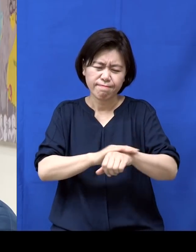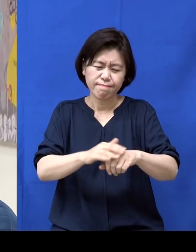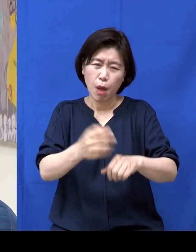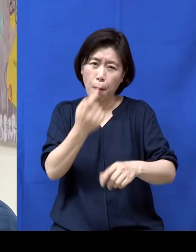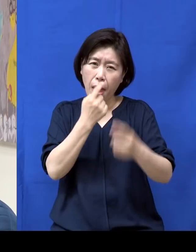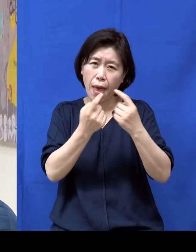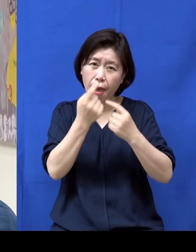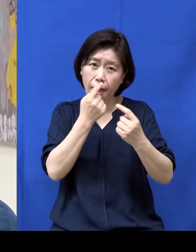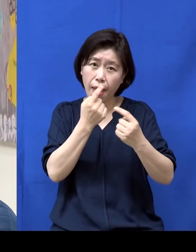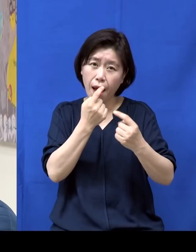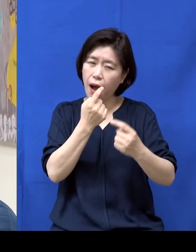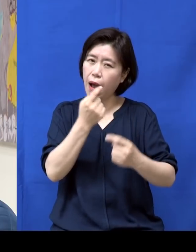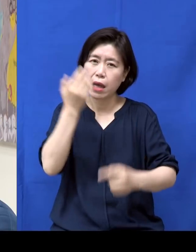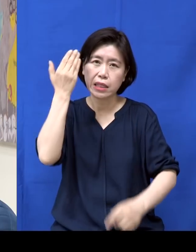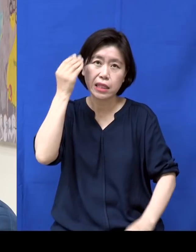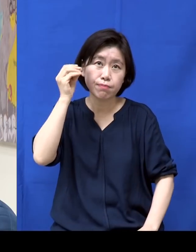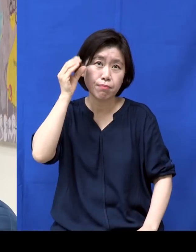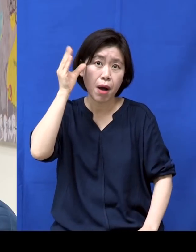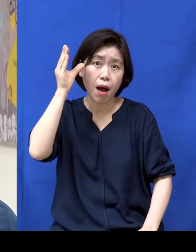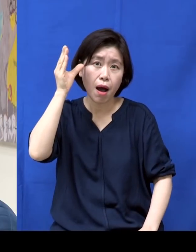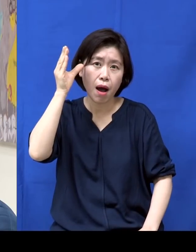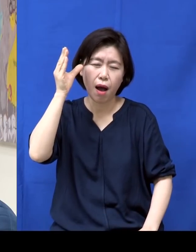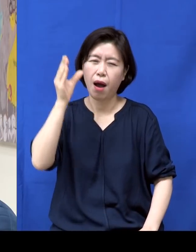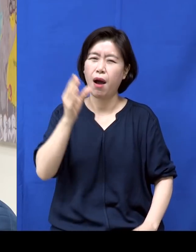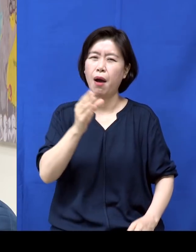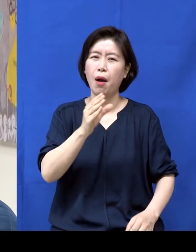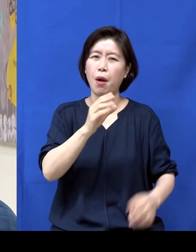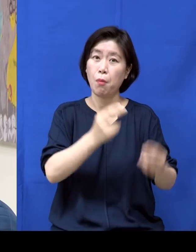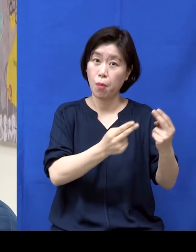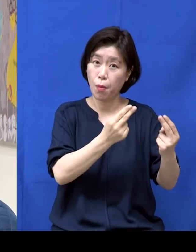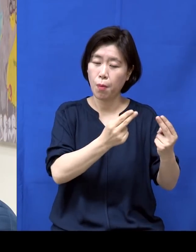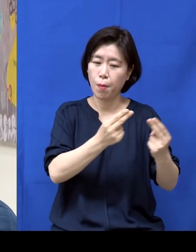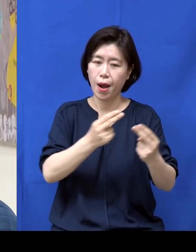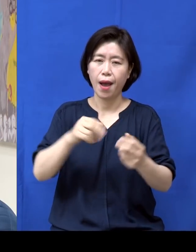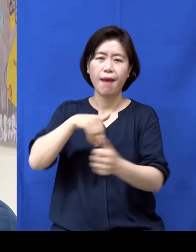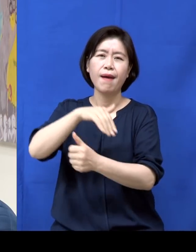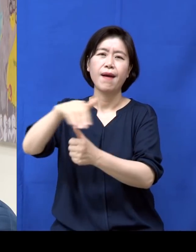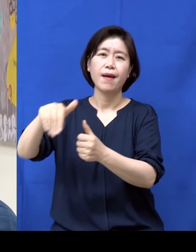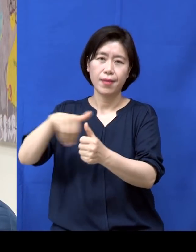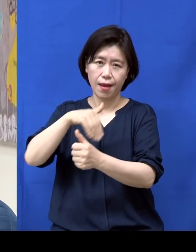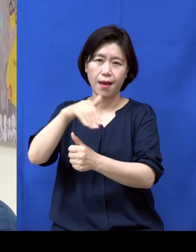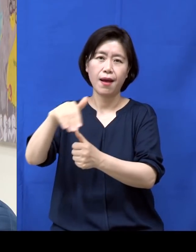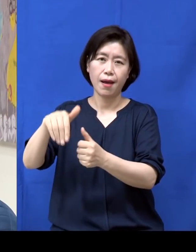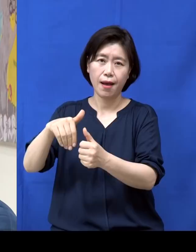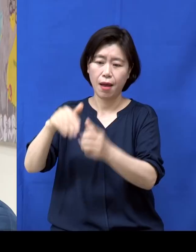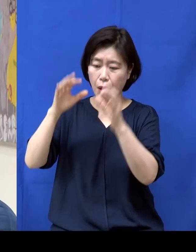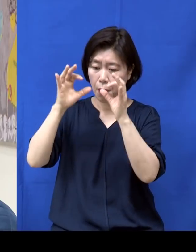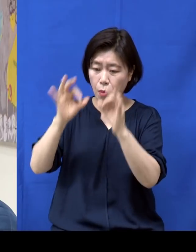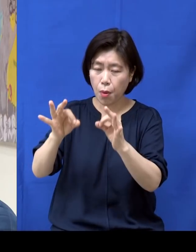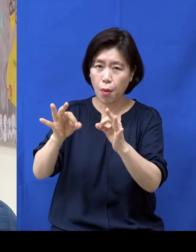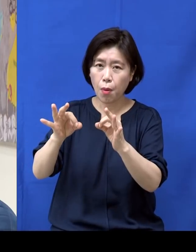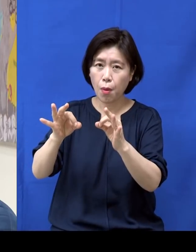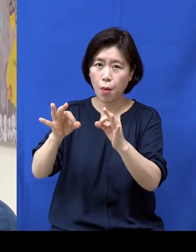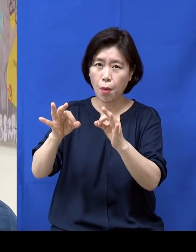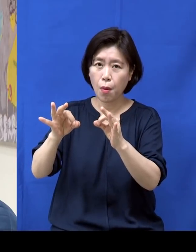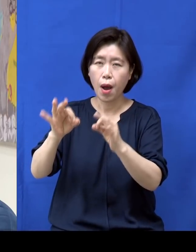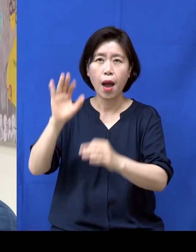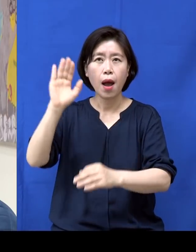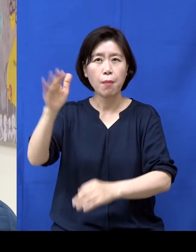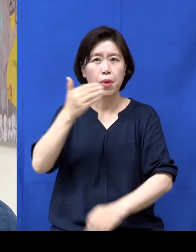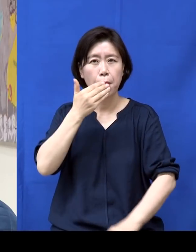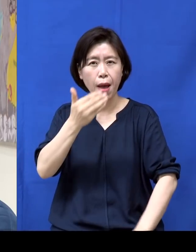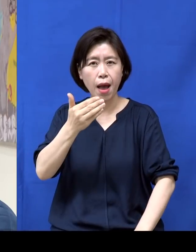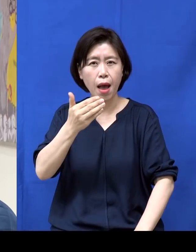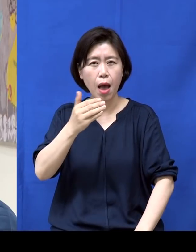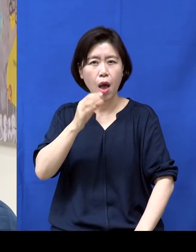해도 현장을 어떻게 경험하느냐에 따라서 할 수 있느냐 없느냐가 결정이 단다. 그렇죠. 그러니까 한번